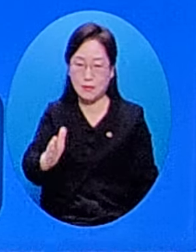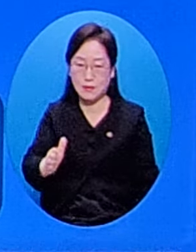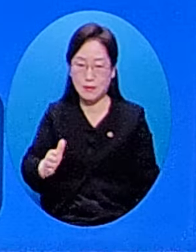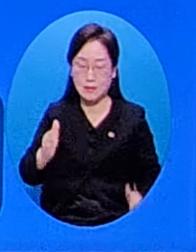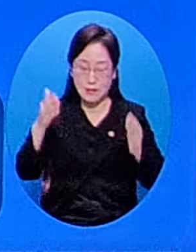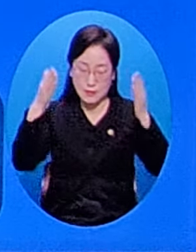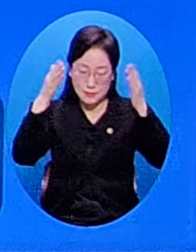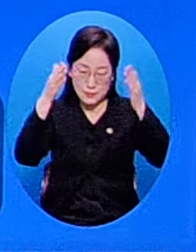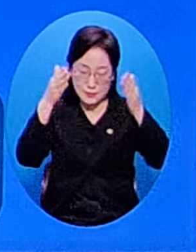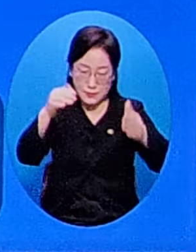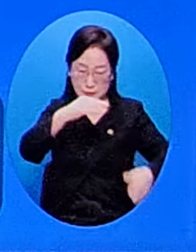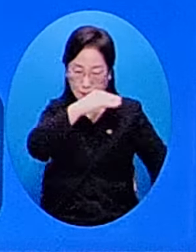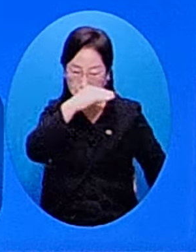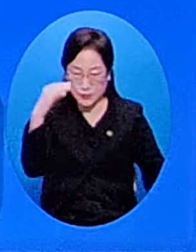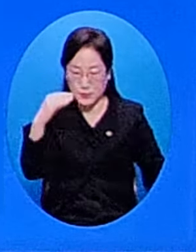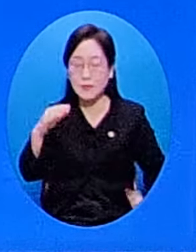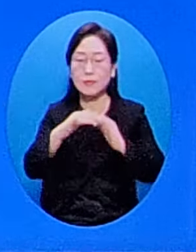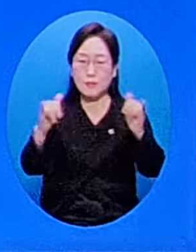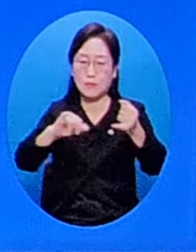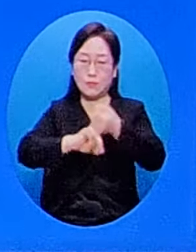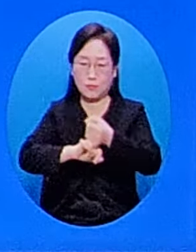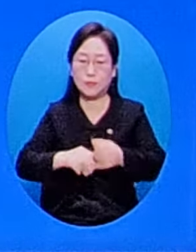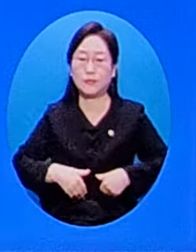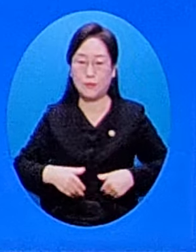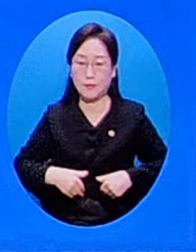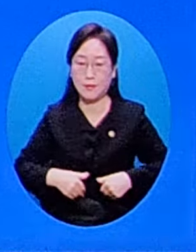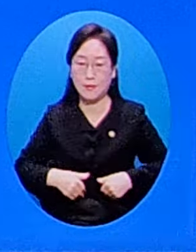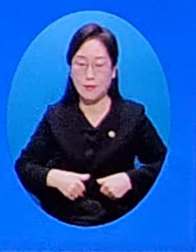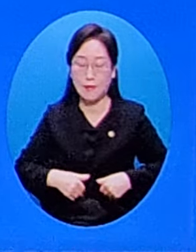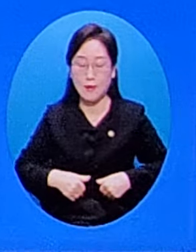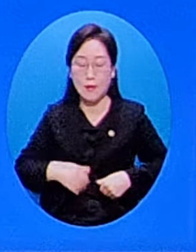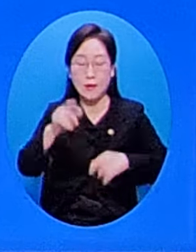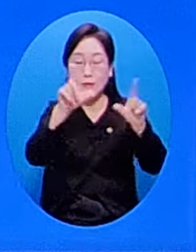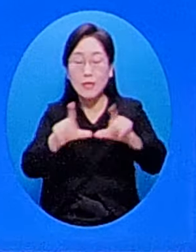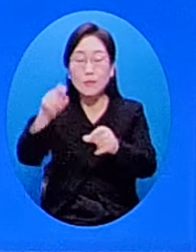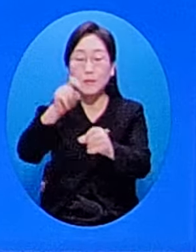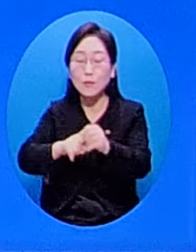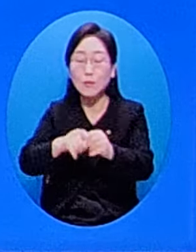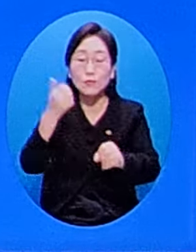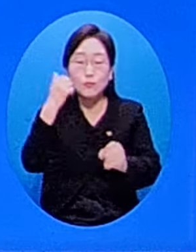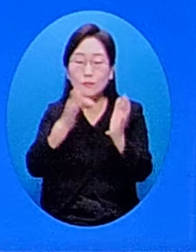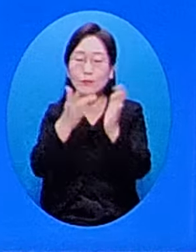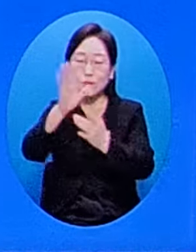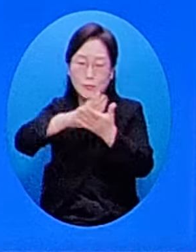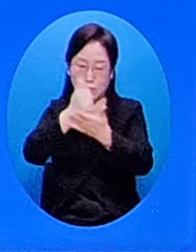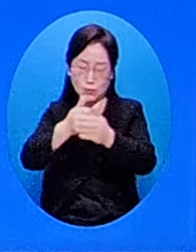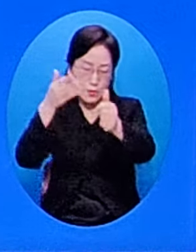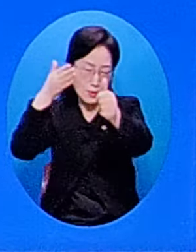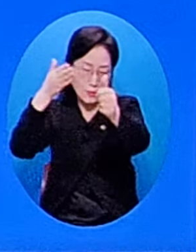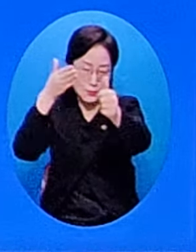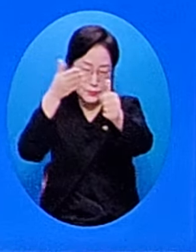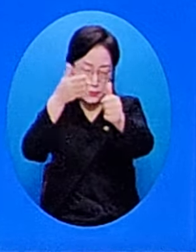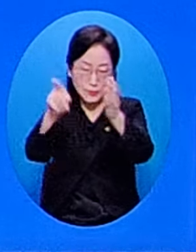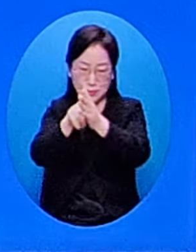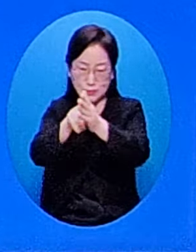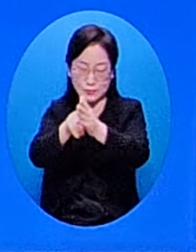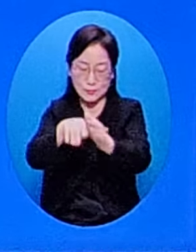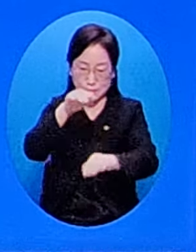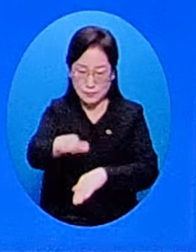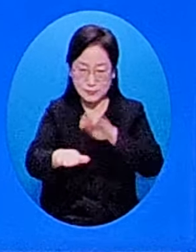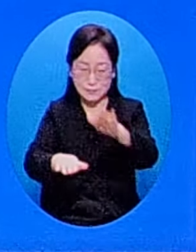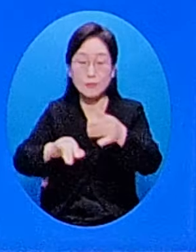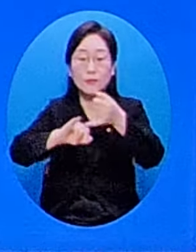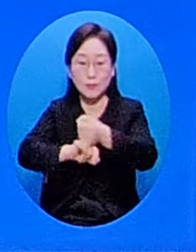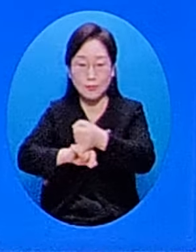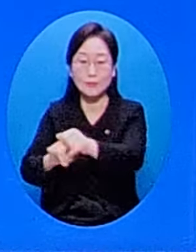바로 되어 있어야 하는 것입니다. 언제나 삶의 목표가 되신 예수 그리스도께 초점을 맞추고 믿음으로 전진해 나가는 우리